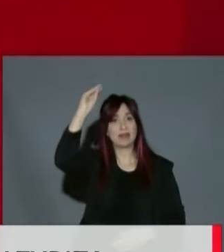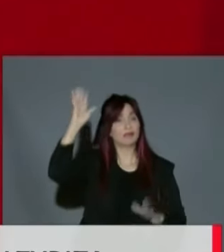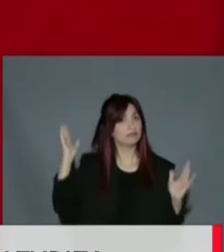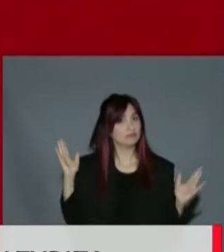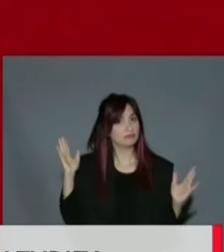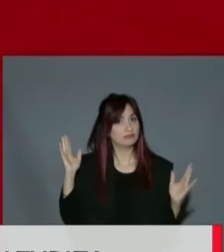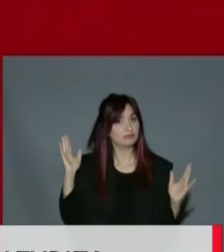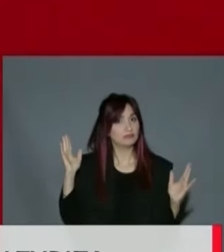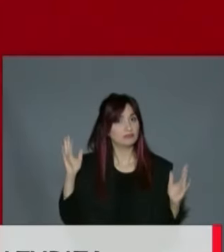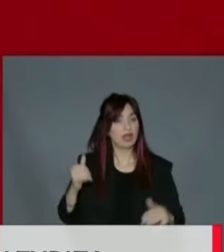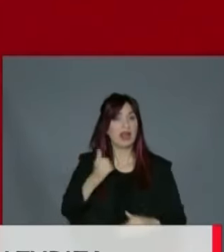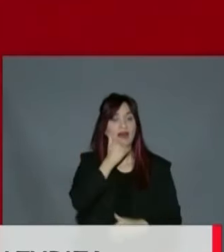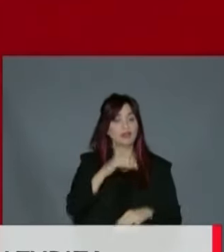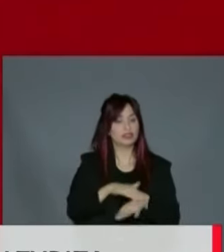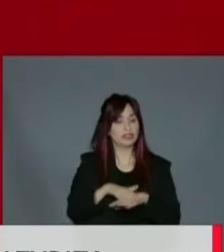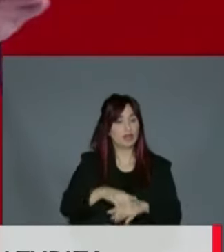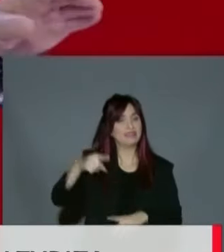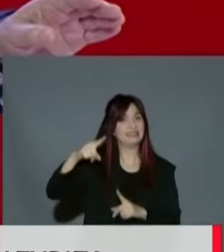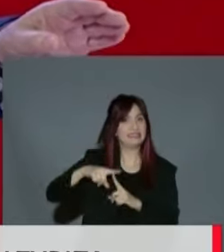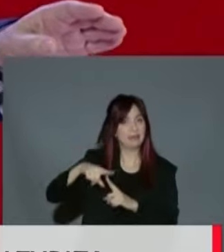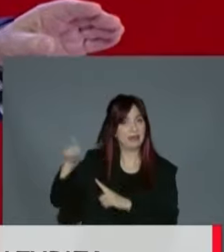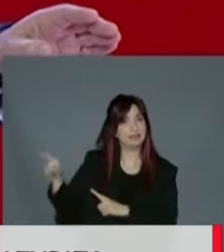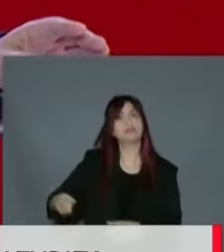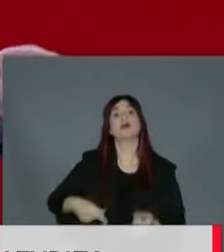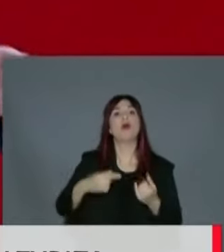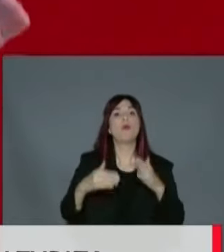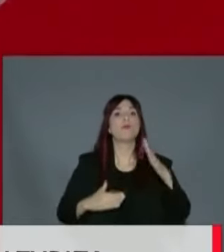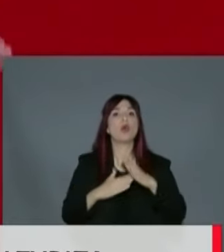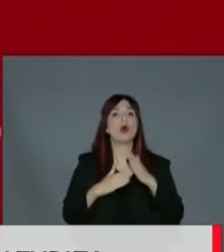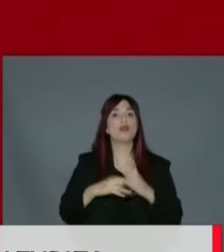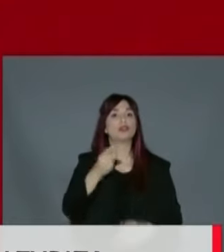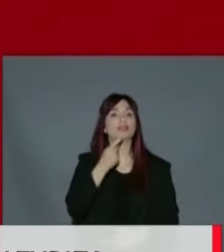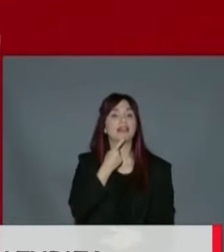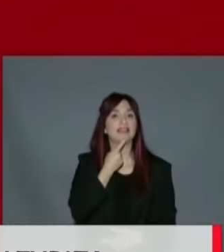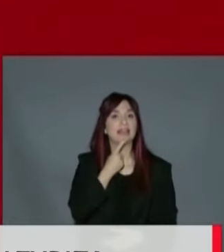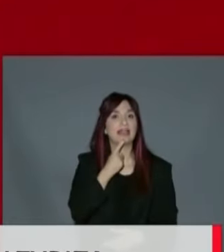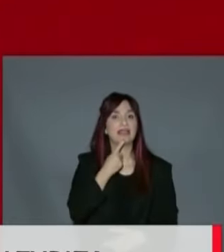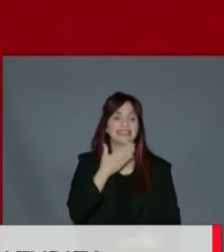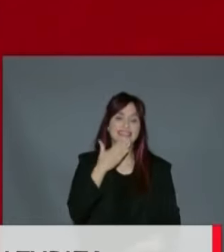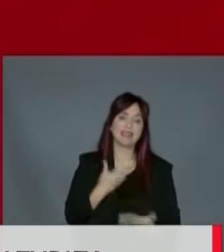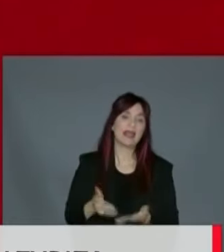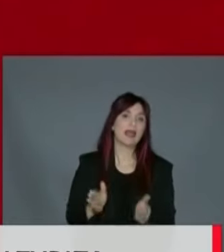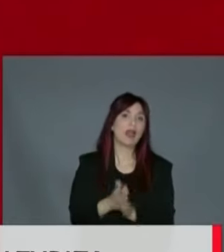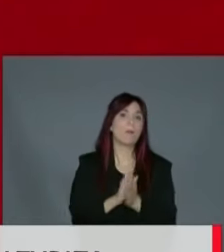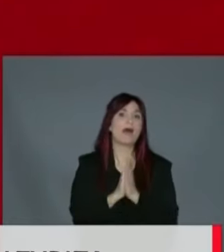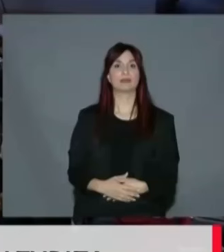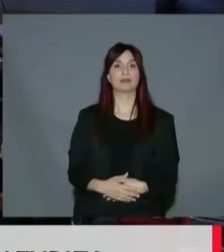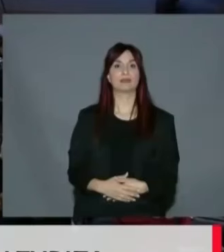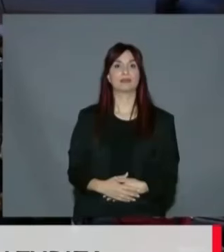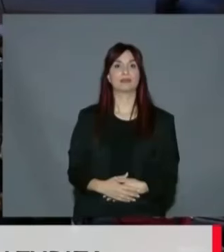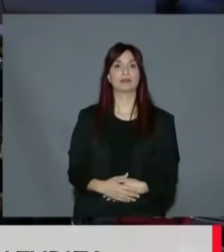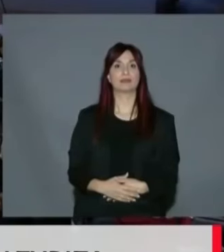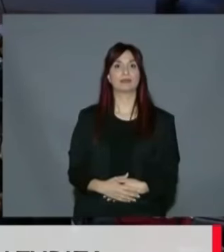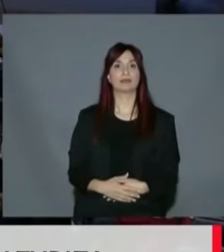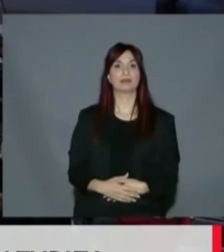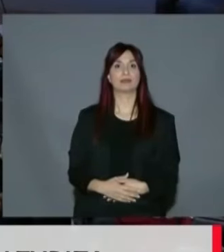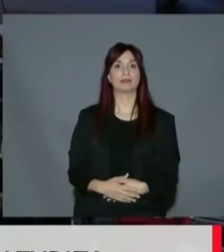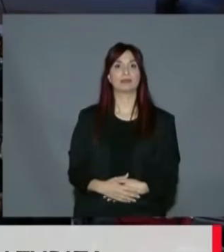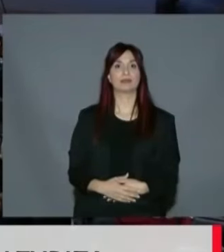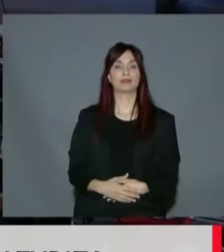ο πρόεδρος μας ο Στέφανος. Να τελειώσουμε με αυτά, σύντροφοι. Δεν αρμόζουν σε ένα αριστερό προοδευτικό κόμμα. Εχμές για